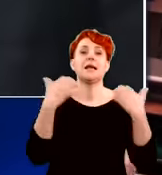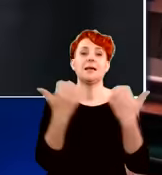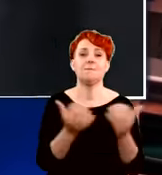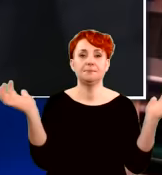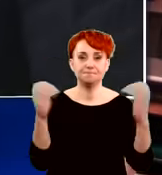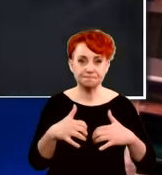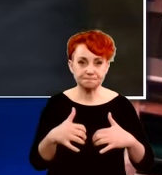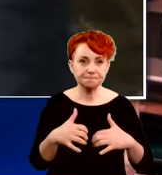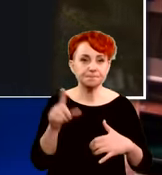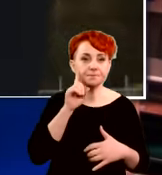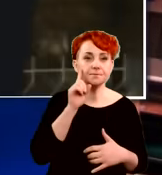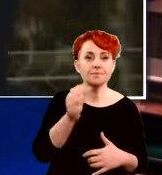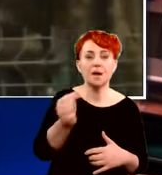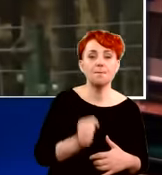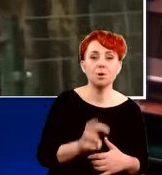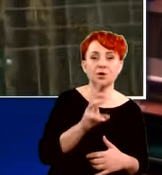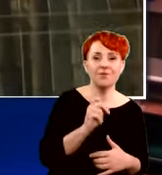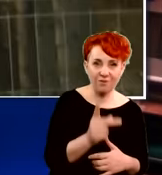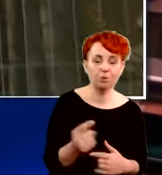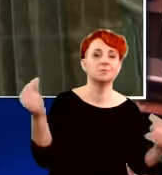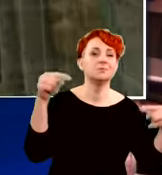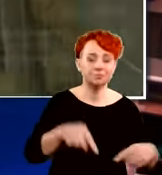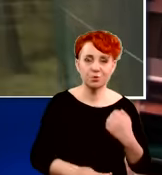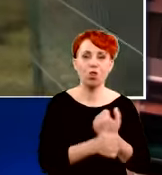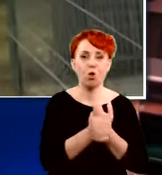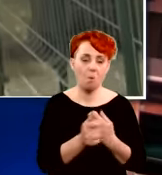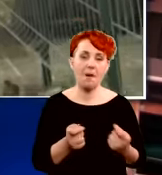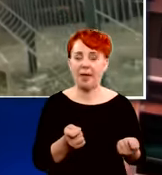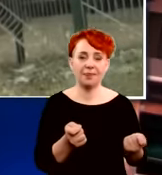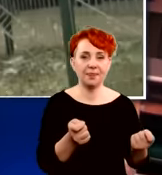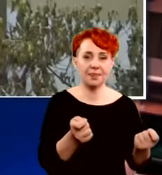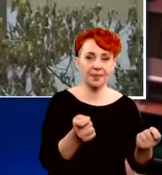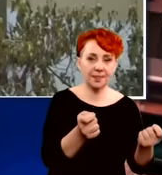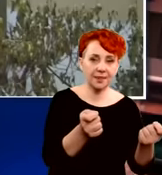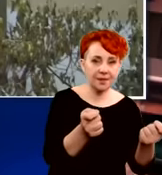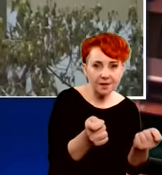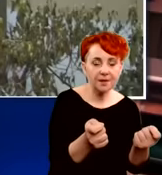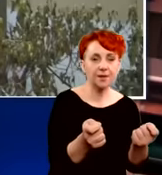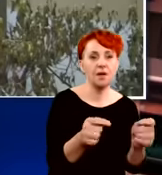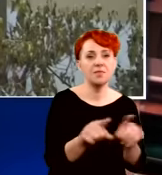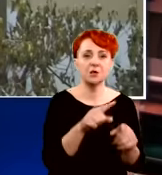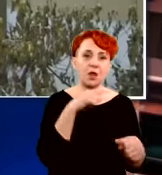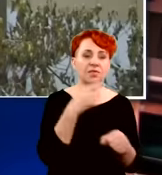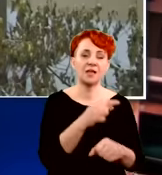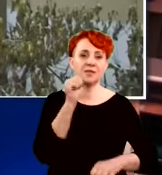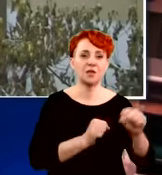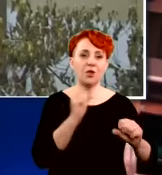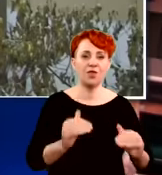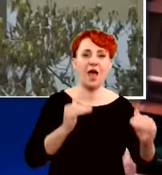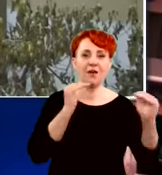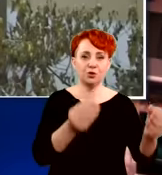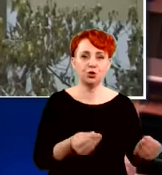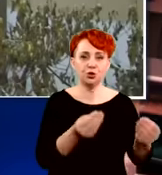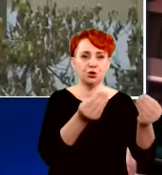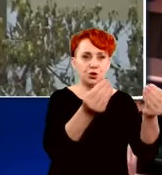poseł Maciej Wąsik idzie z dokumentami, idzie z decyzją Sądu Najwyższego. Zresztą zdaje się,